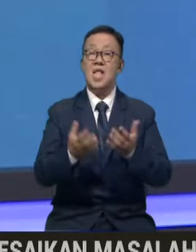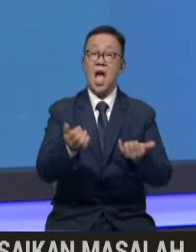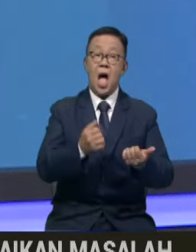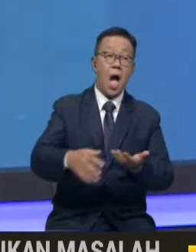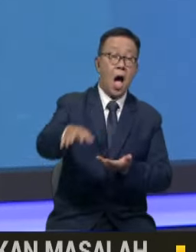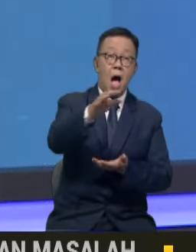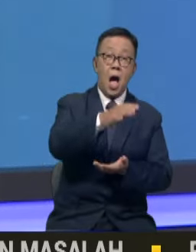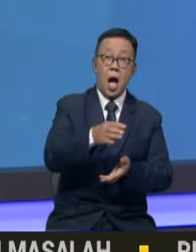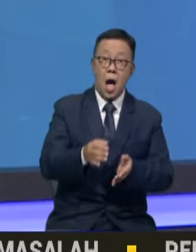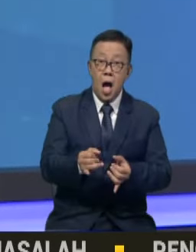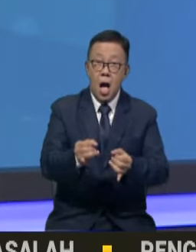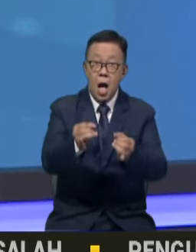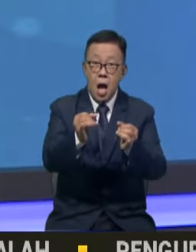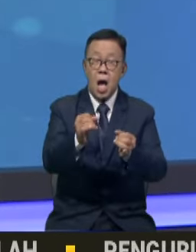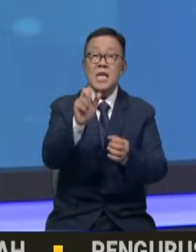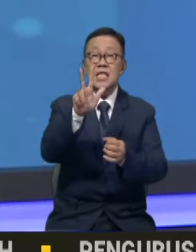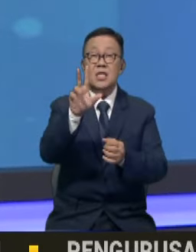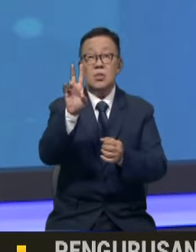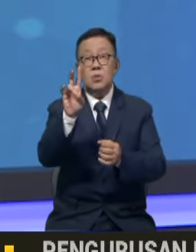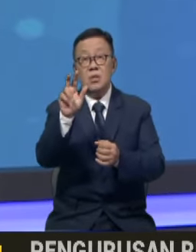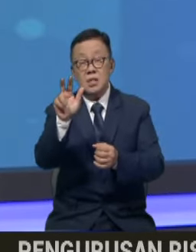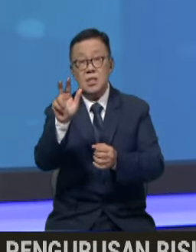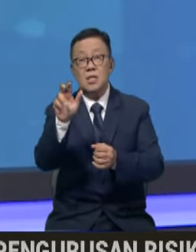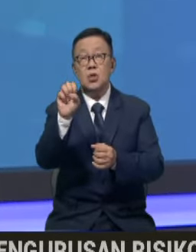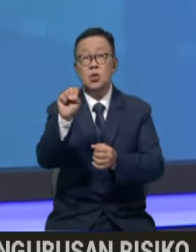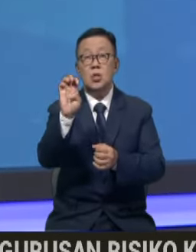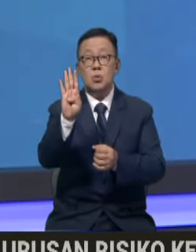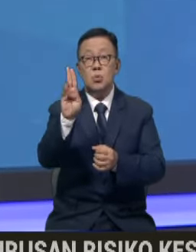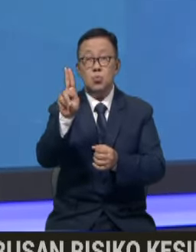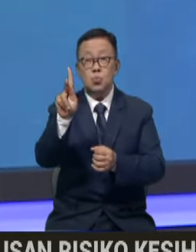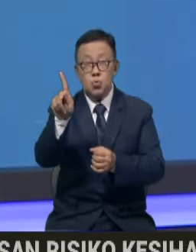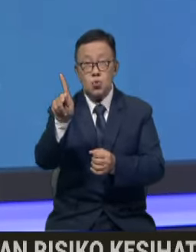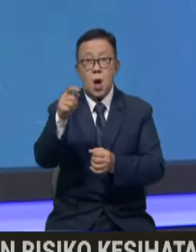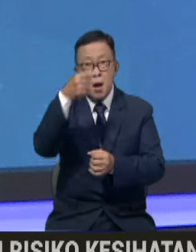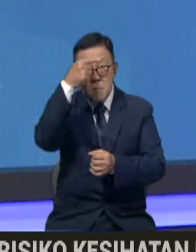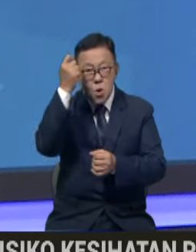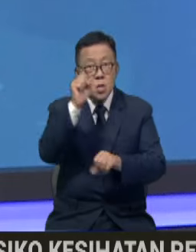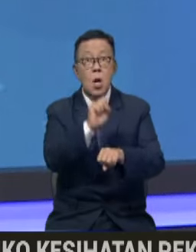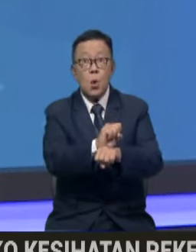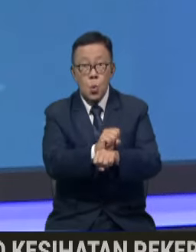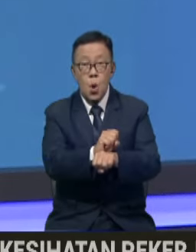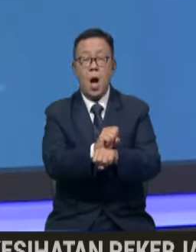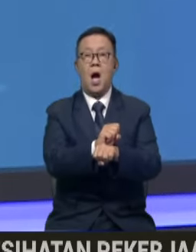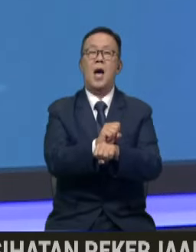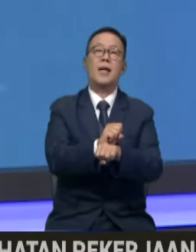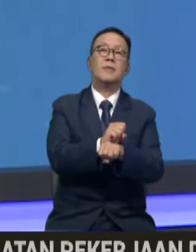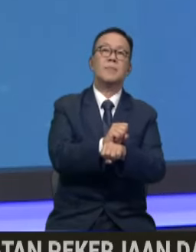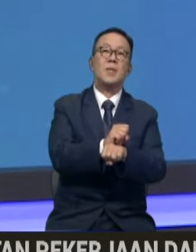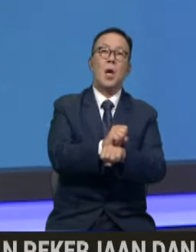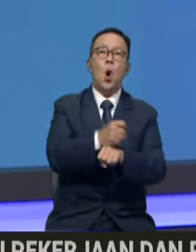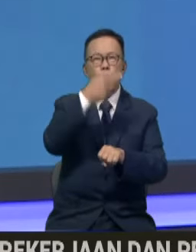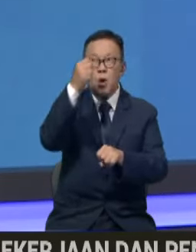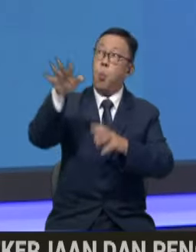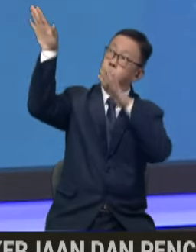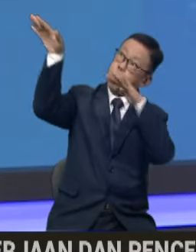Keseluruhan jalan di Simpang 373 Jalan Subuk ditutup sementara disebabkan kerja-kerja membaik pulih jalan runtuh dan